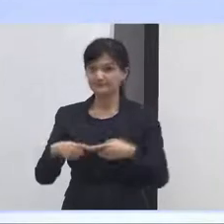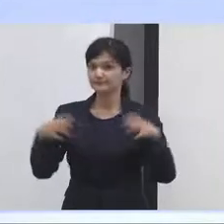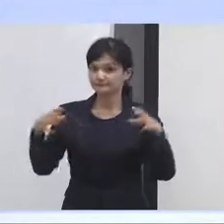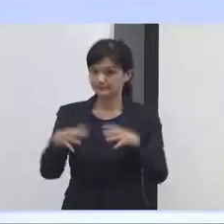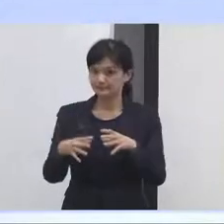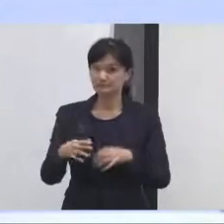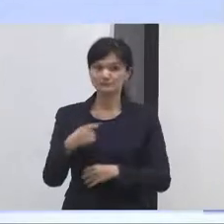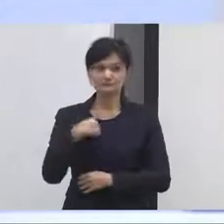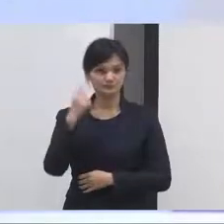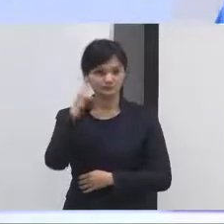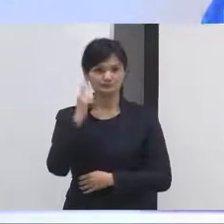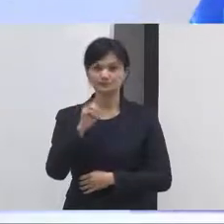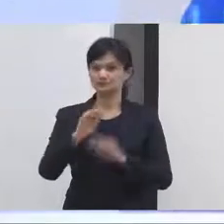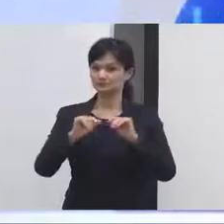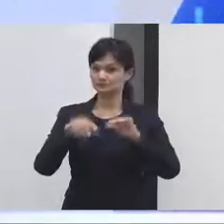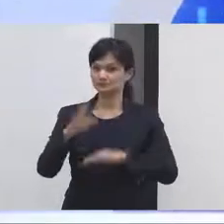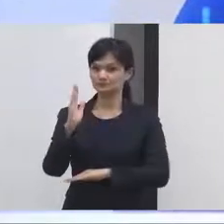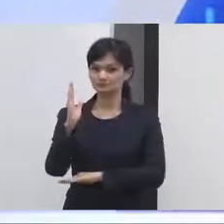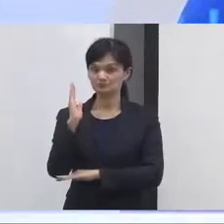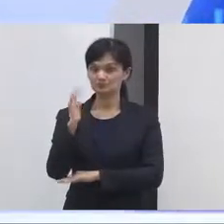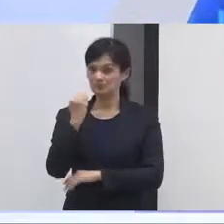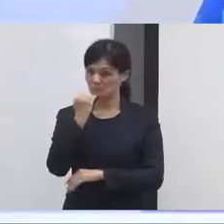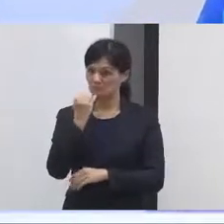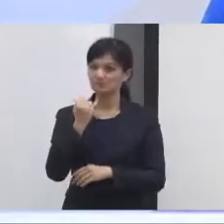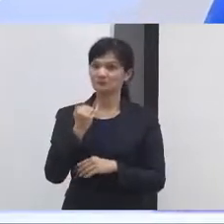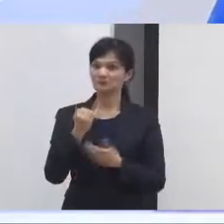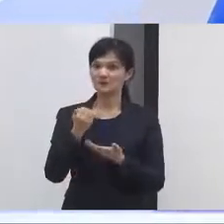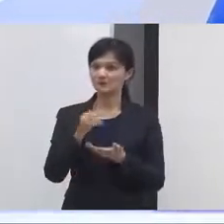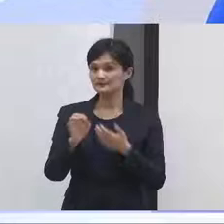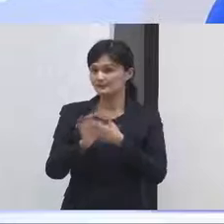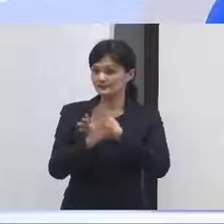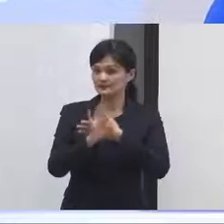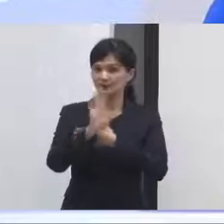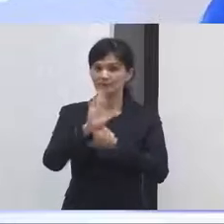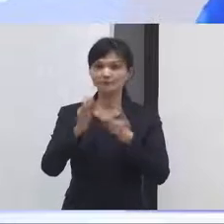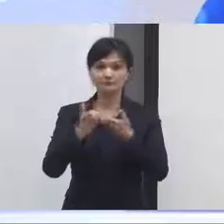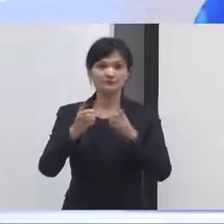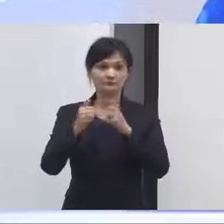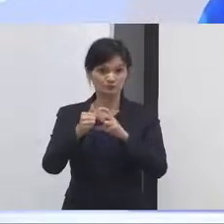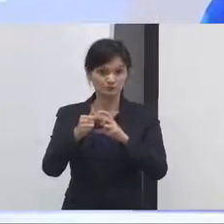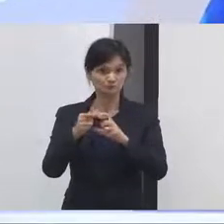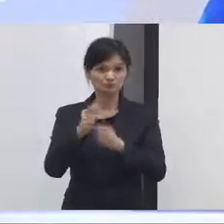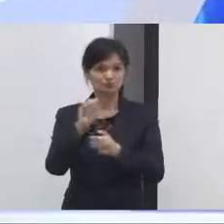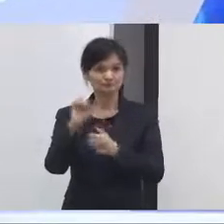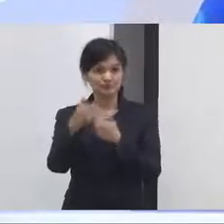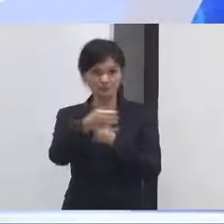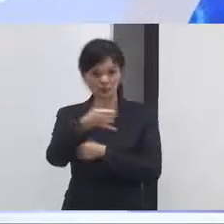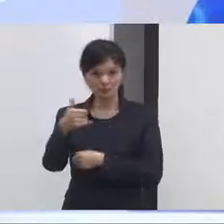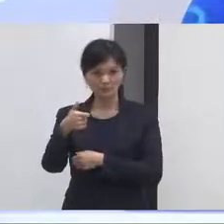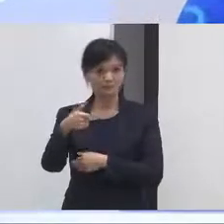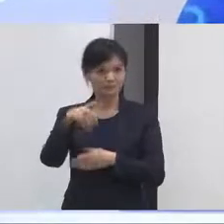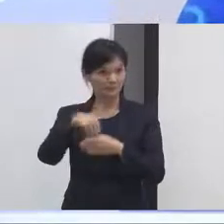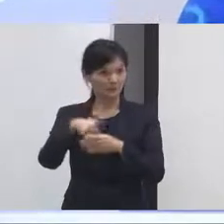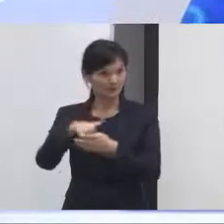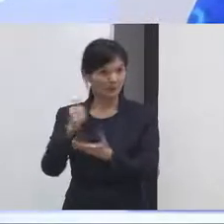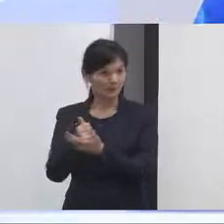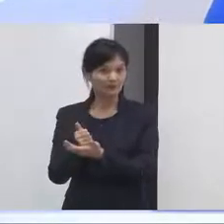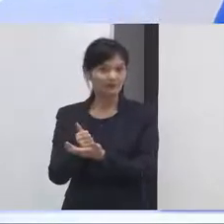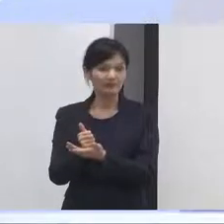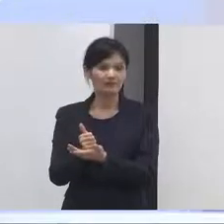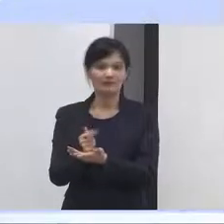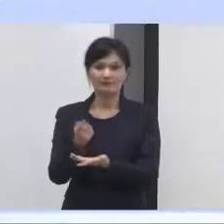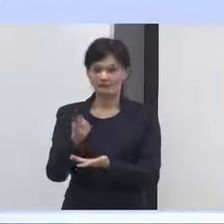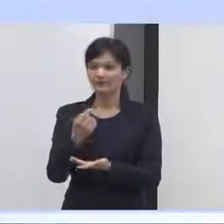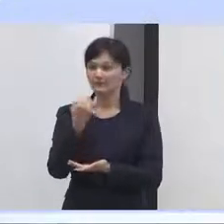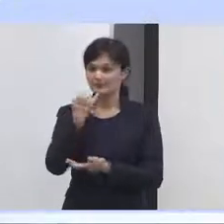在地方政府就有机会有一些不分区的议员可以尝试做一些比较大胆创新的做法，但他也不需